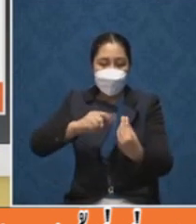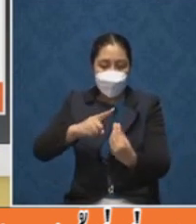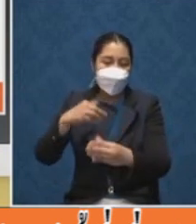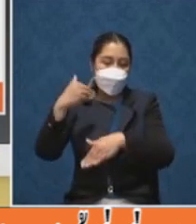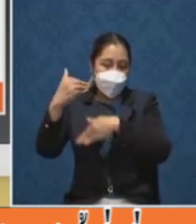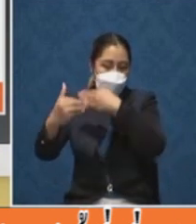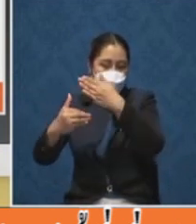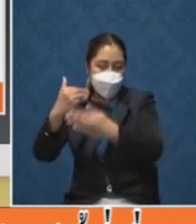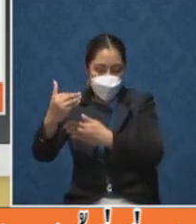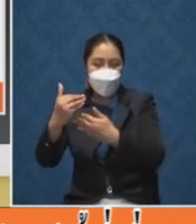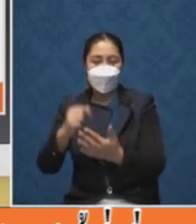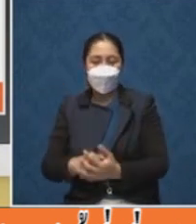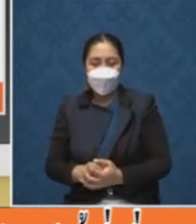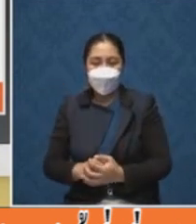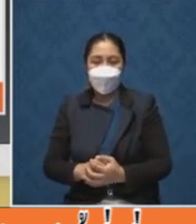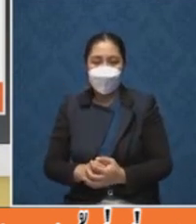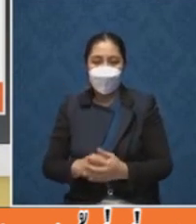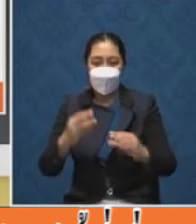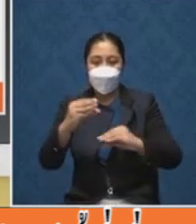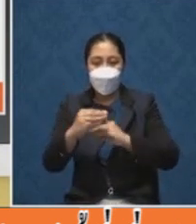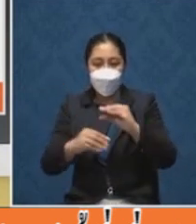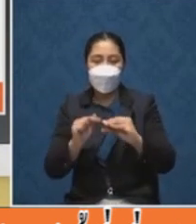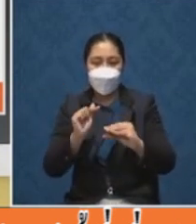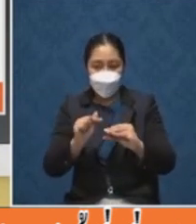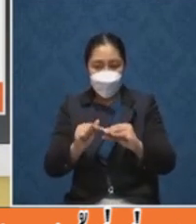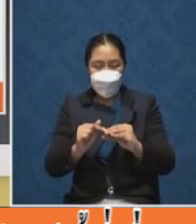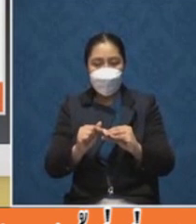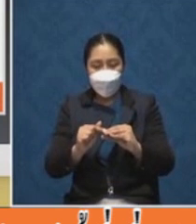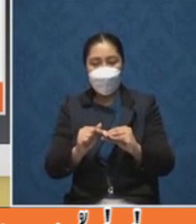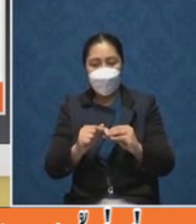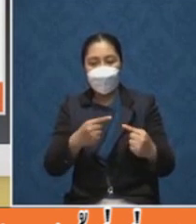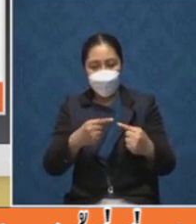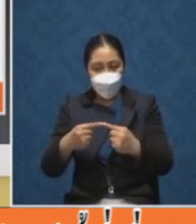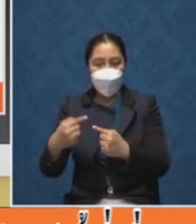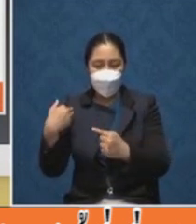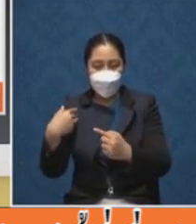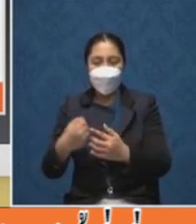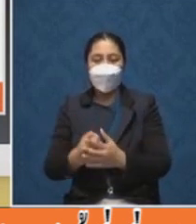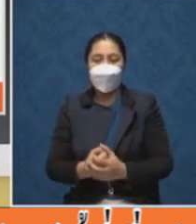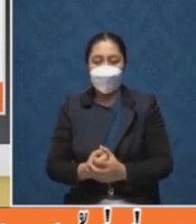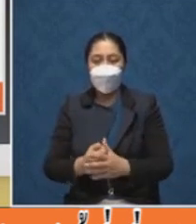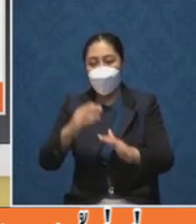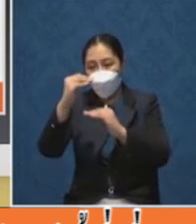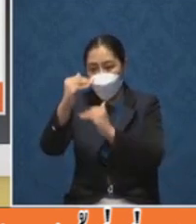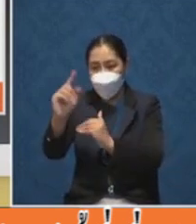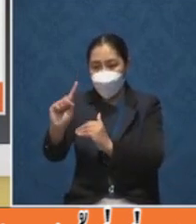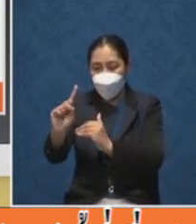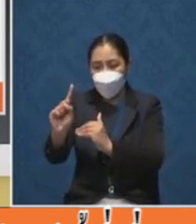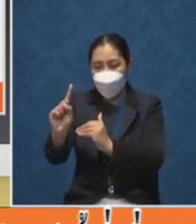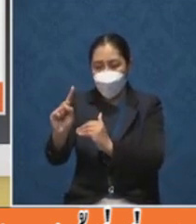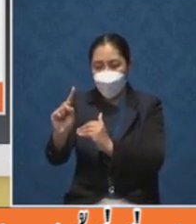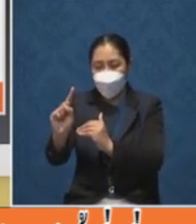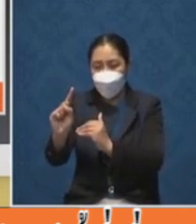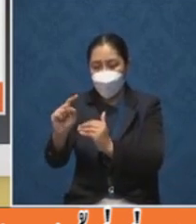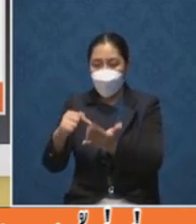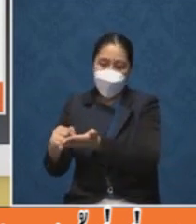นี่ยนะคะความเข้มแข็งเศรษฐกิจฐานรากเนี่ยนะคะก็มีการให้มาโดยต่อเนื่องนะคะแล้วก็มีการกำหนดนะคะหรือว่าแอสไซ